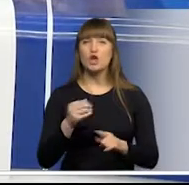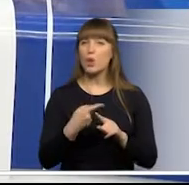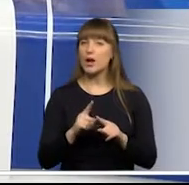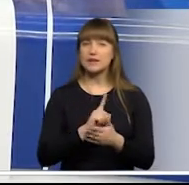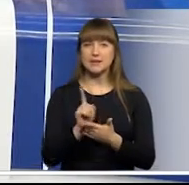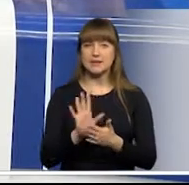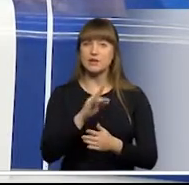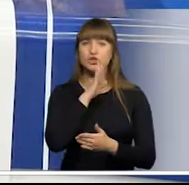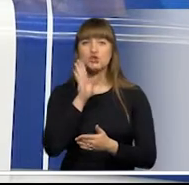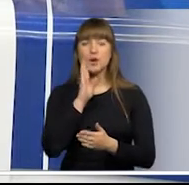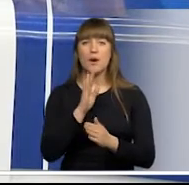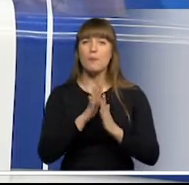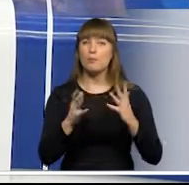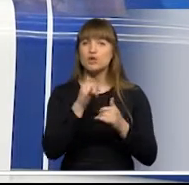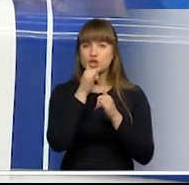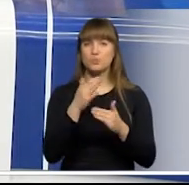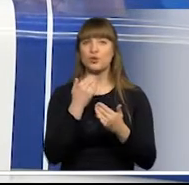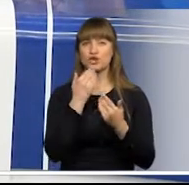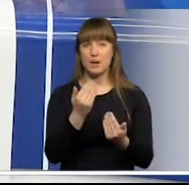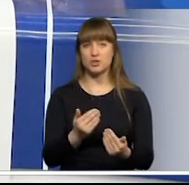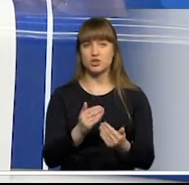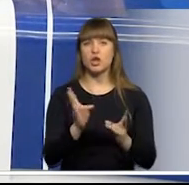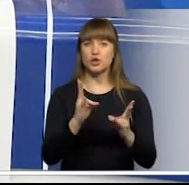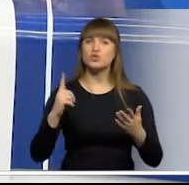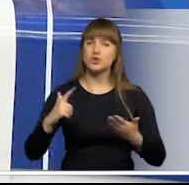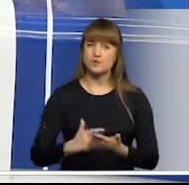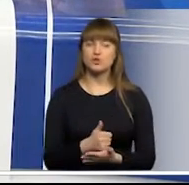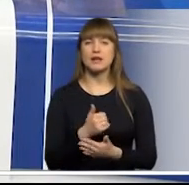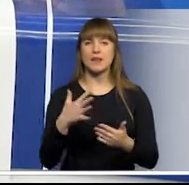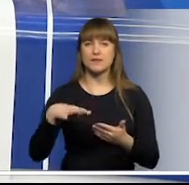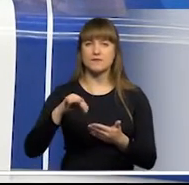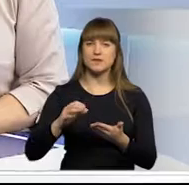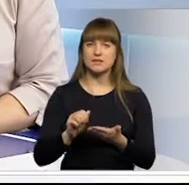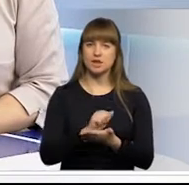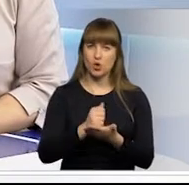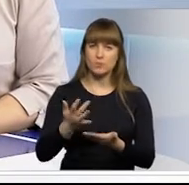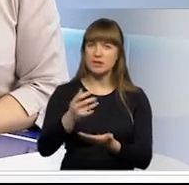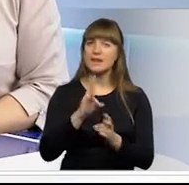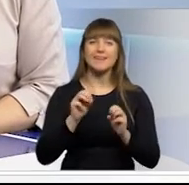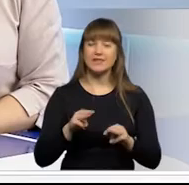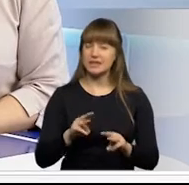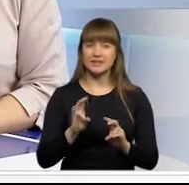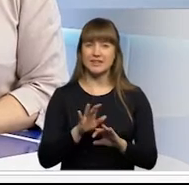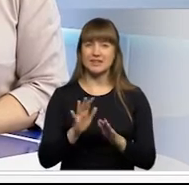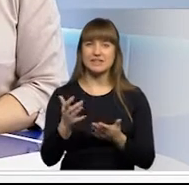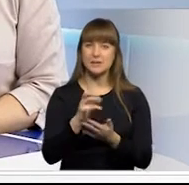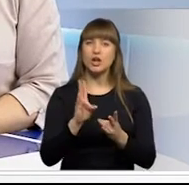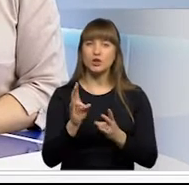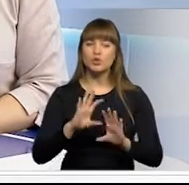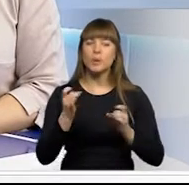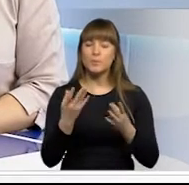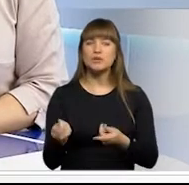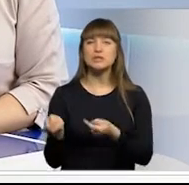нужно все документы собирать. Нет, не собирать. Их нужно представить. То есть, если в 5-дневный срок документы не